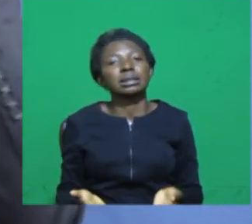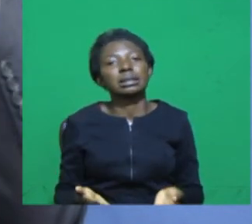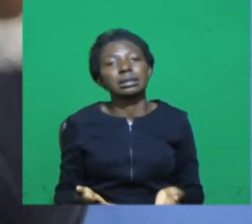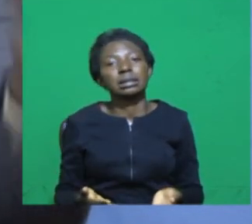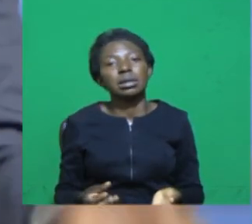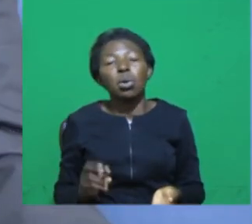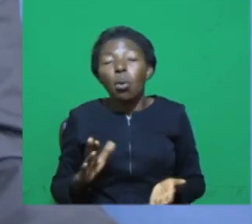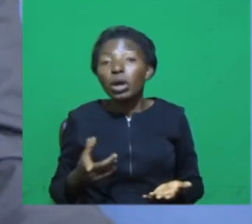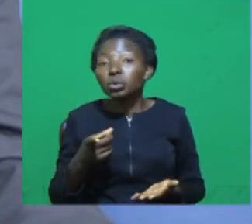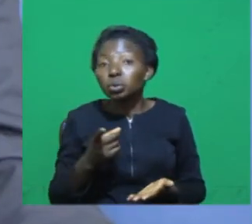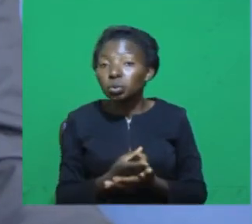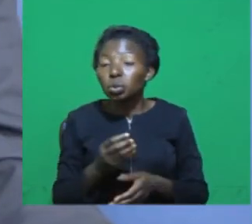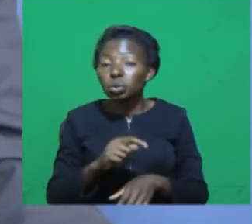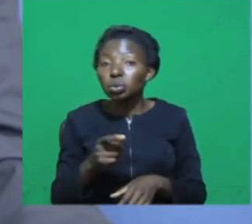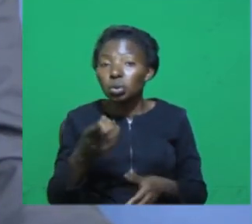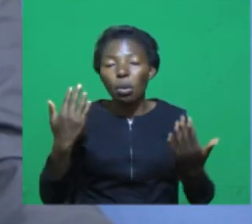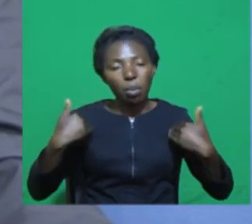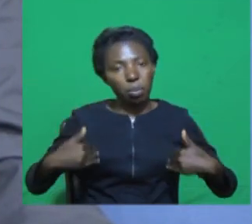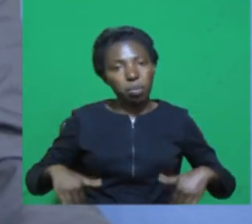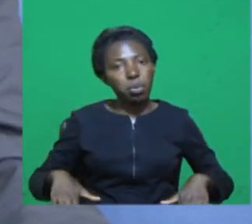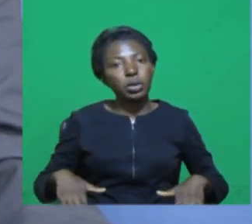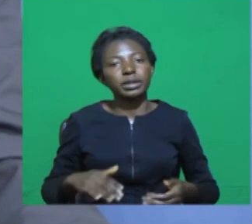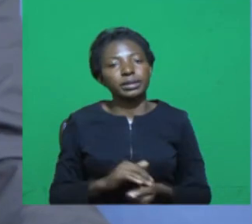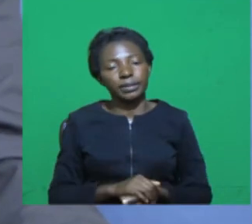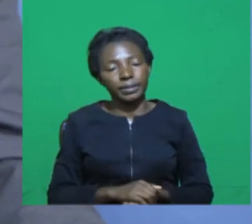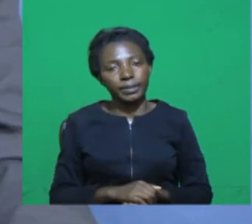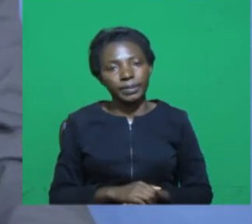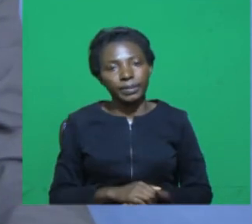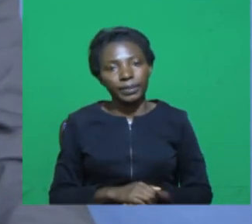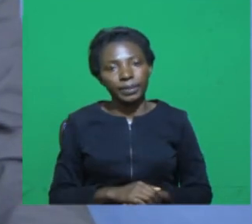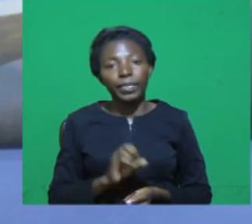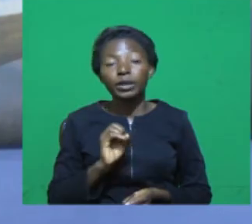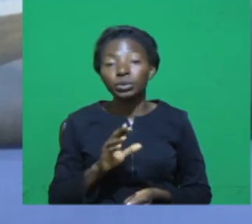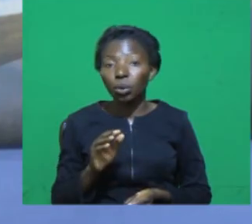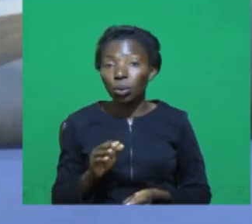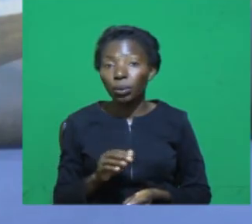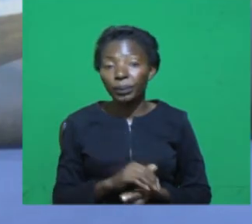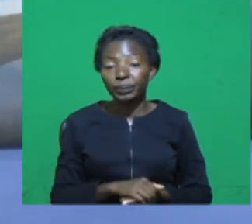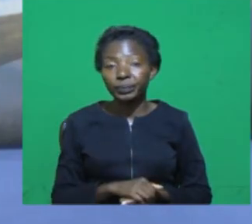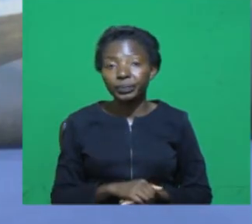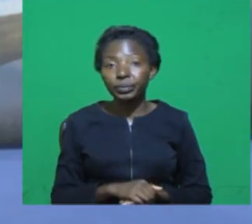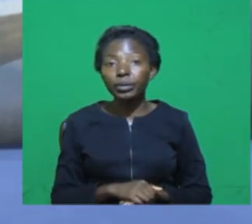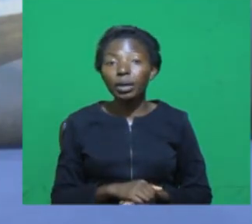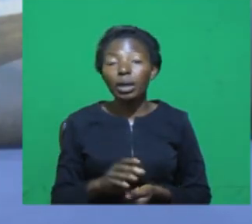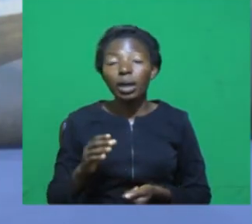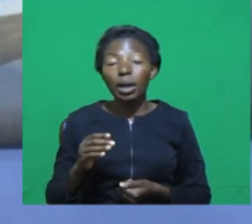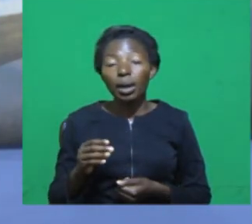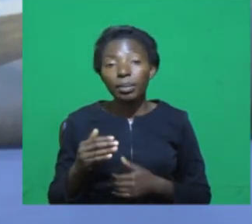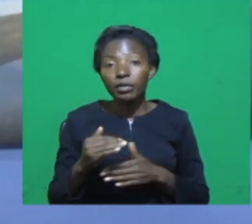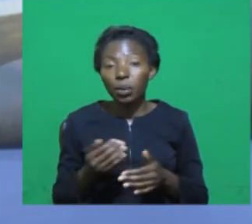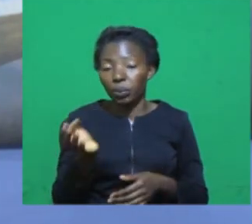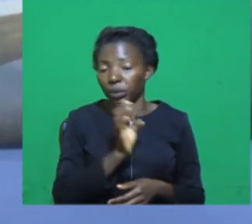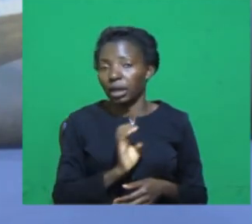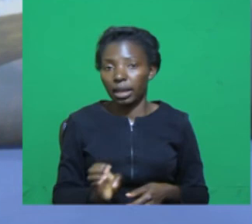kana zvaungaite pamuviri pako. Ndofunga ndo mabatsirirano atingaite sevana. Saka vateereri ini ndichipedzisa pataurwa napastor